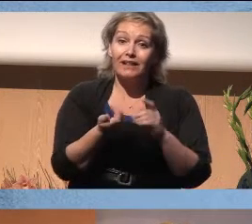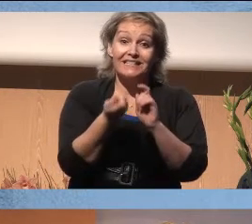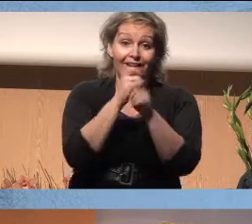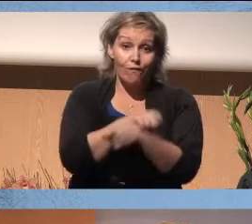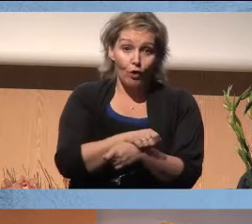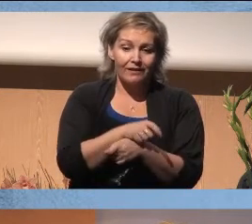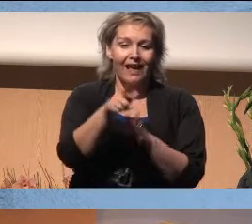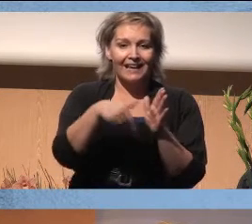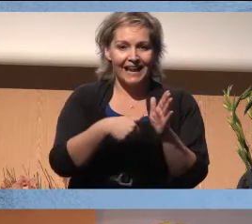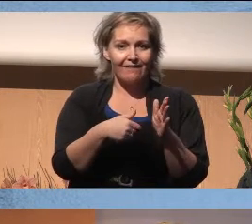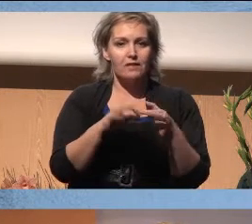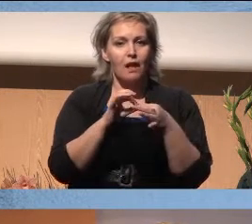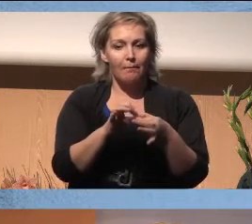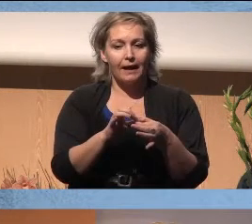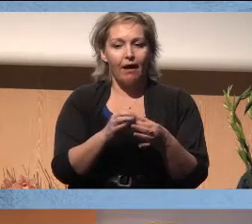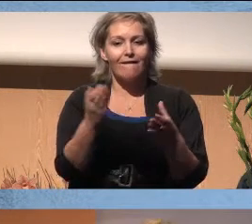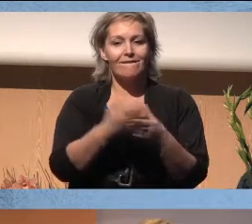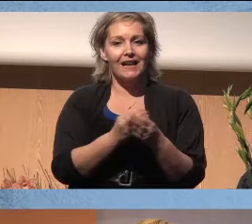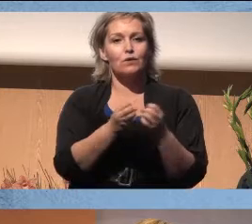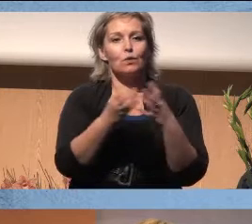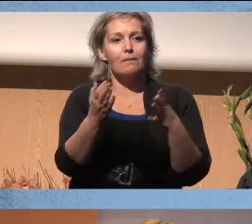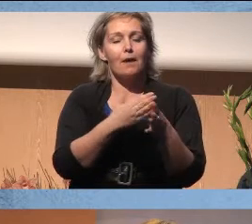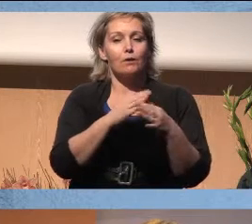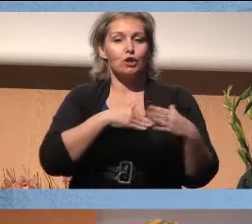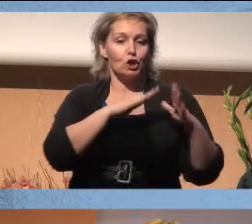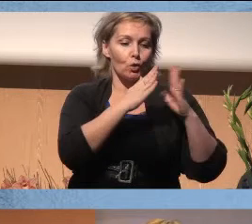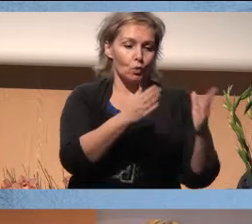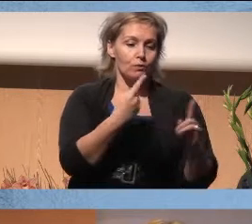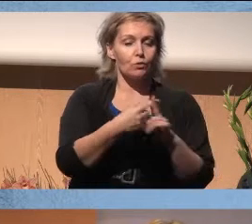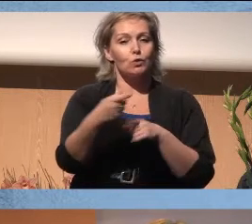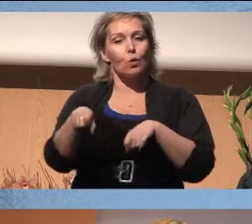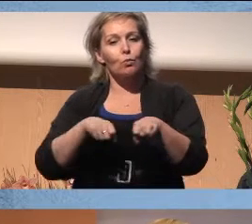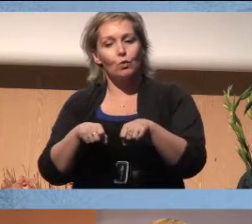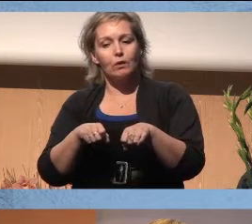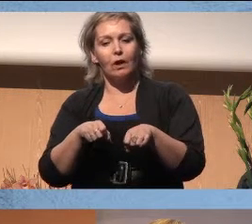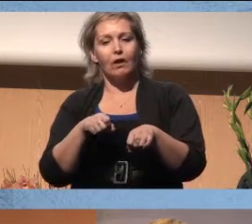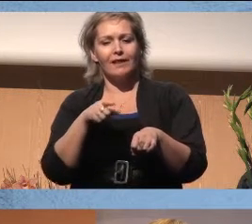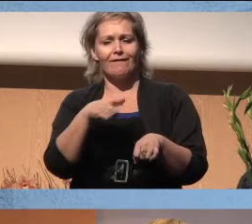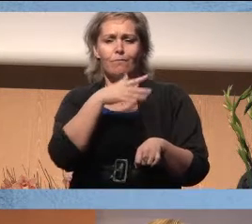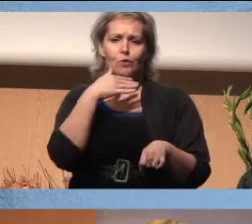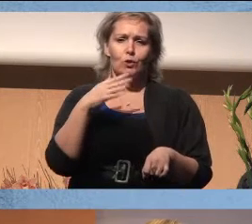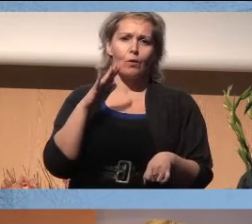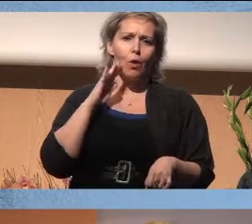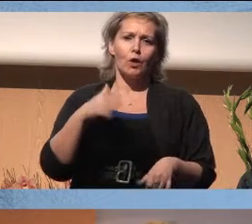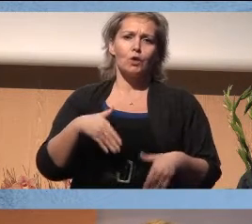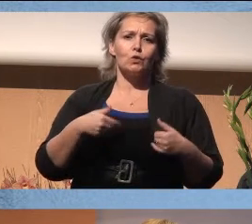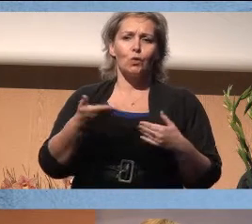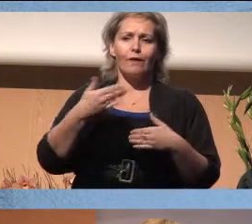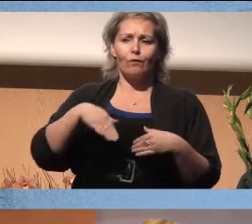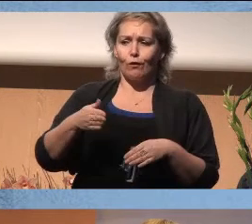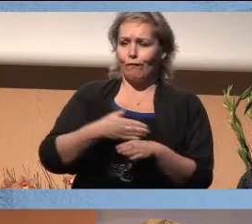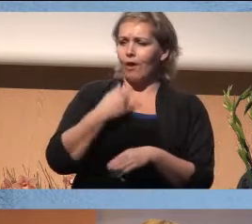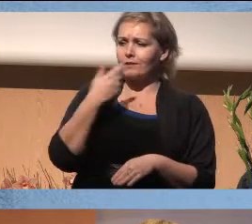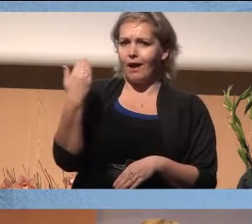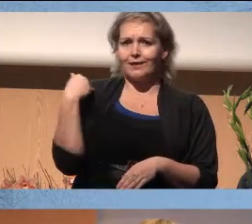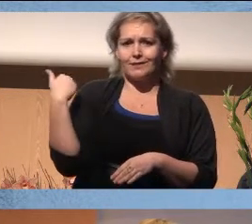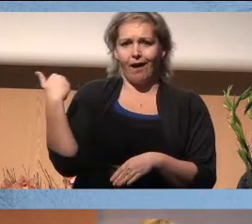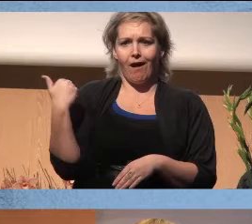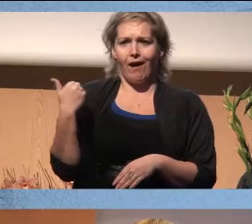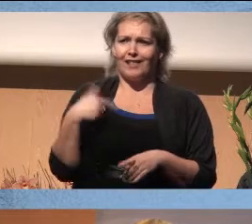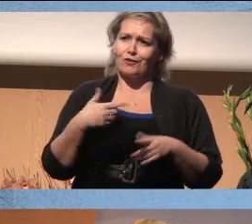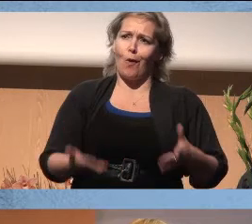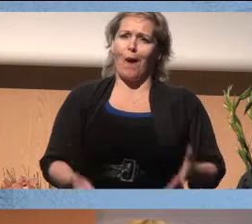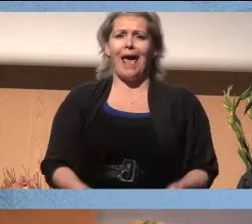Samhandlingsreformen krever sammenheng og felles utvikling mellom sykehus og kommune. Det var morsomt å høre Sundfjord før her. Det var